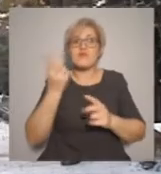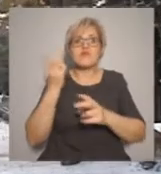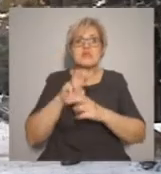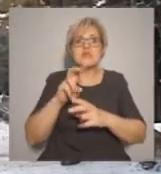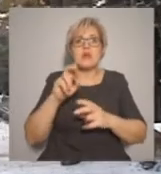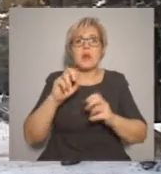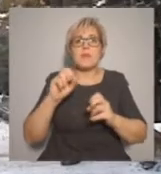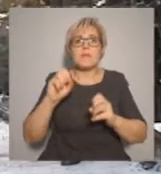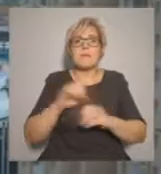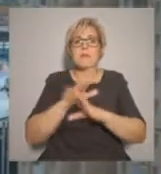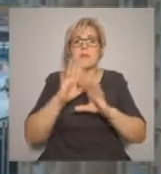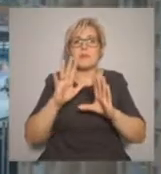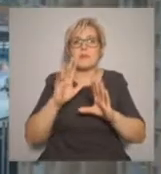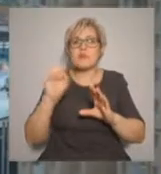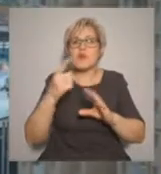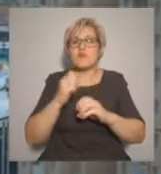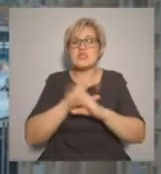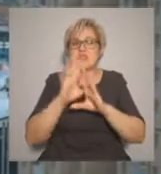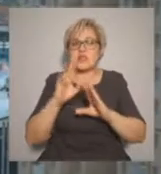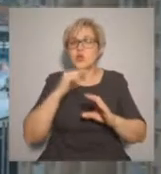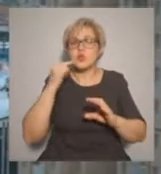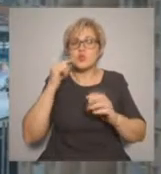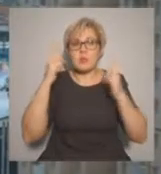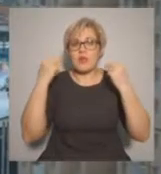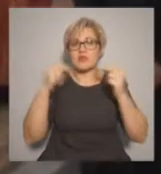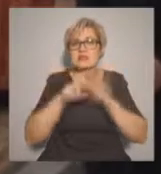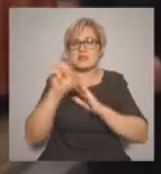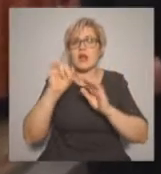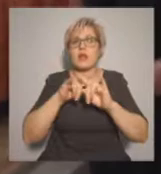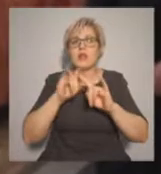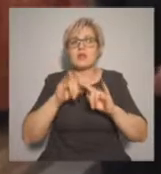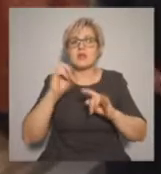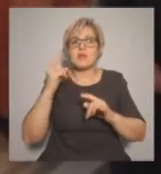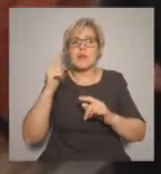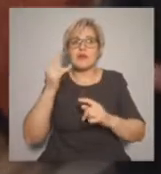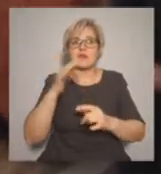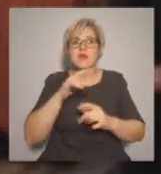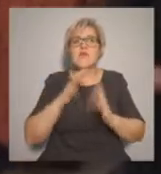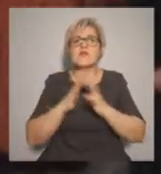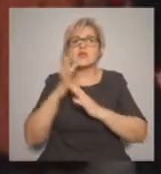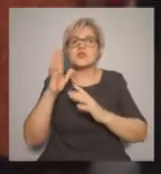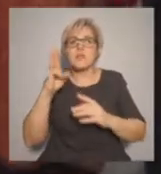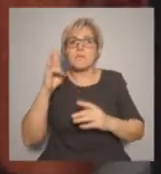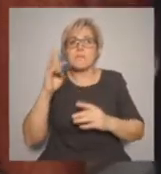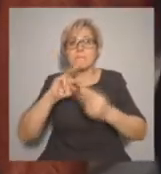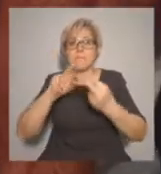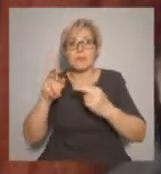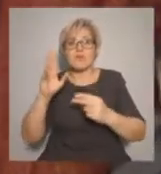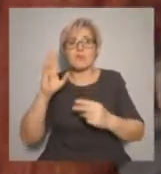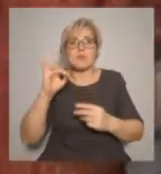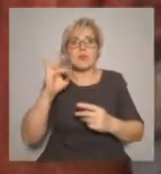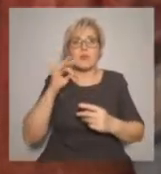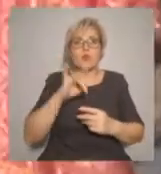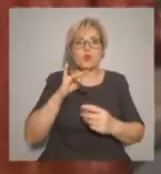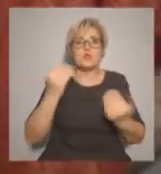Со времени первого визита первосвятителя Русской Православной Церкви Ханты-Мансийская епархия выросла в митрополию. Сегодня она включает два церковных образования